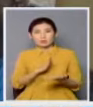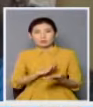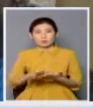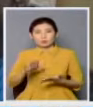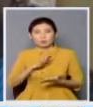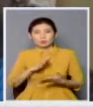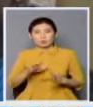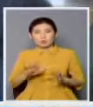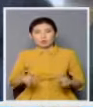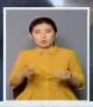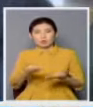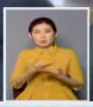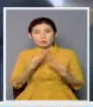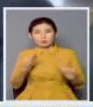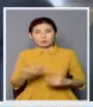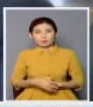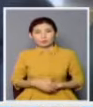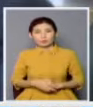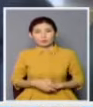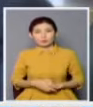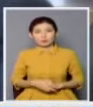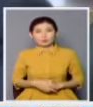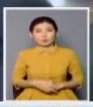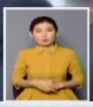и опасности для жизни населения нет.